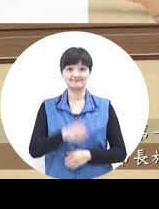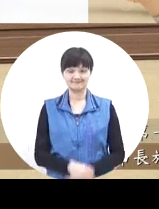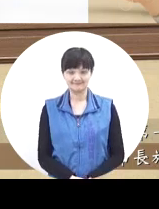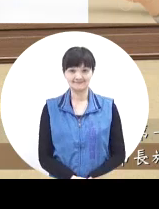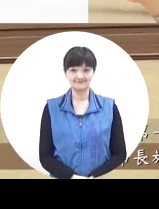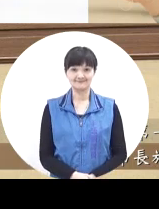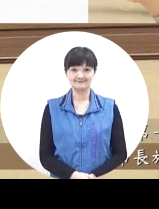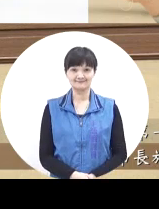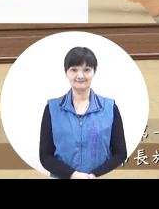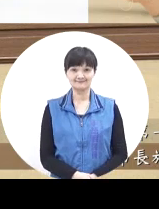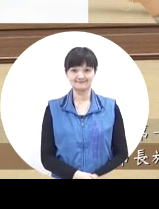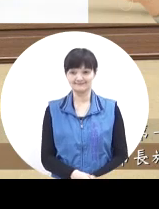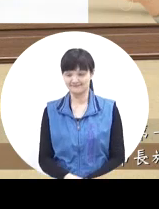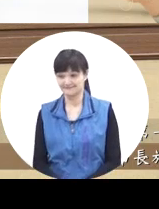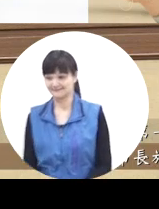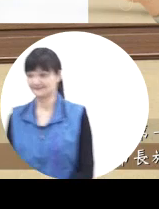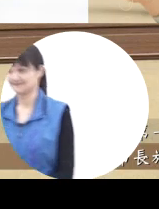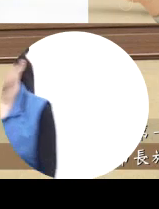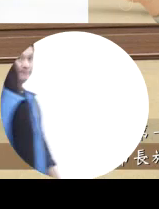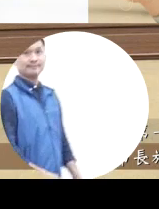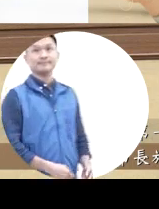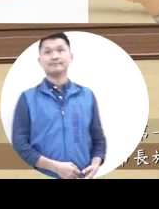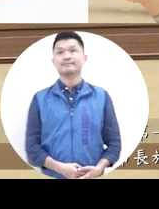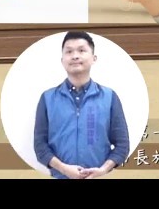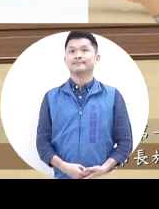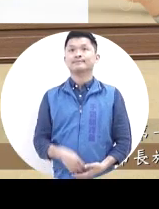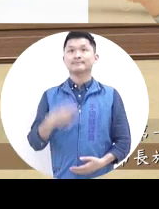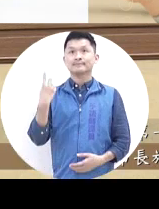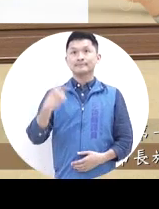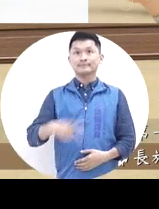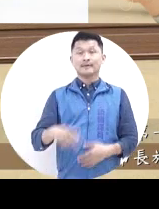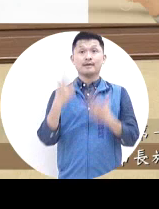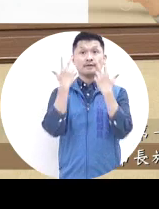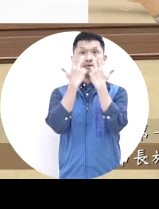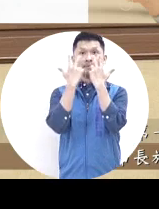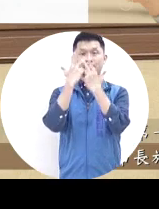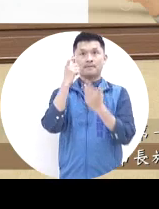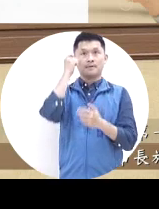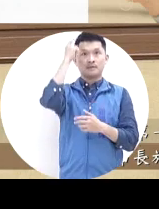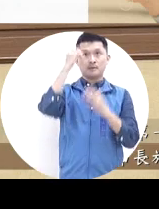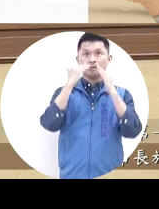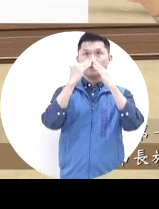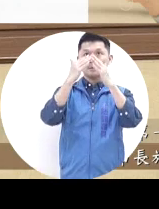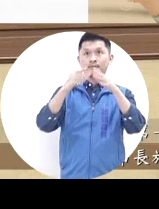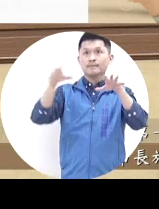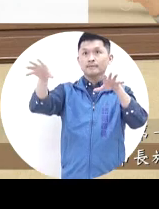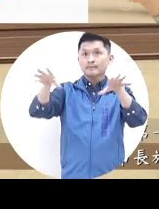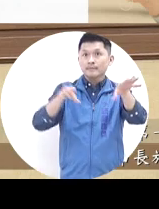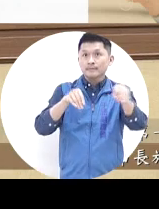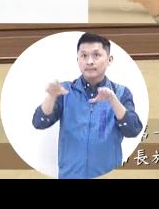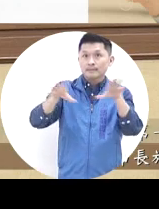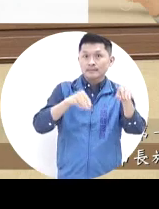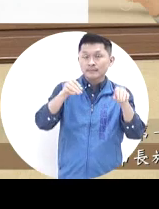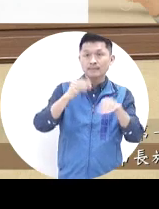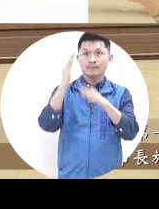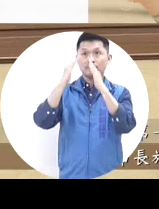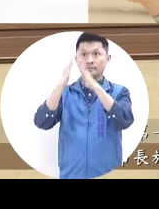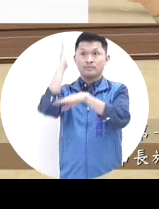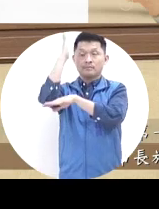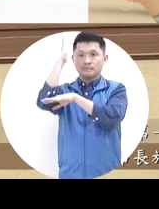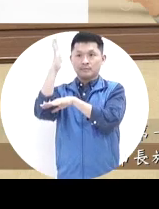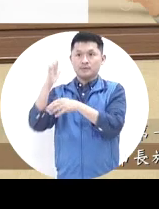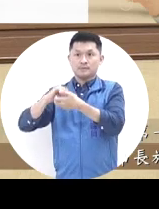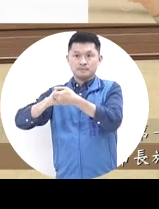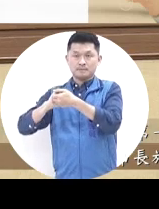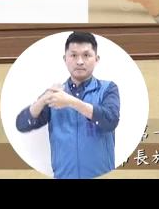还有我们建制我们新北市的智慧城市上，以资料治理、以市政决策系统、智